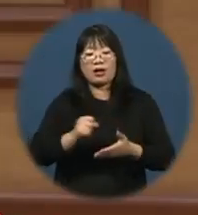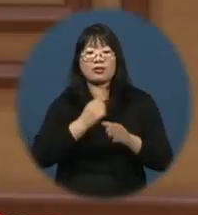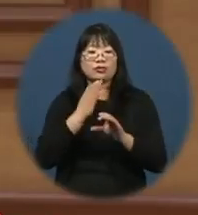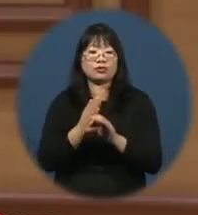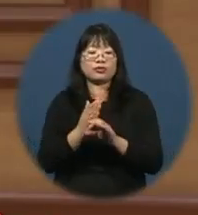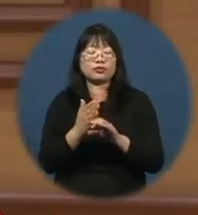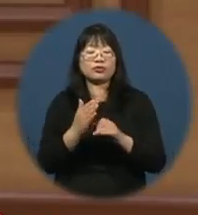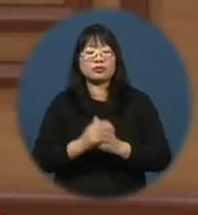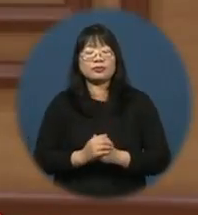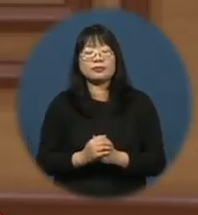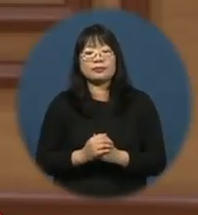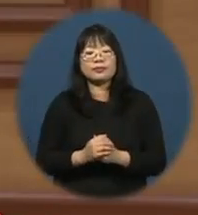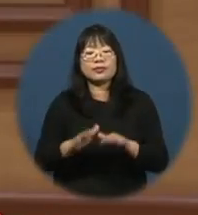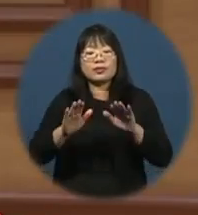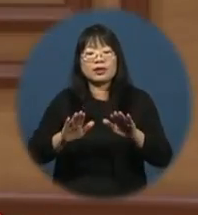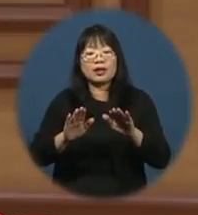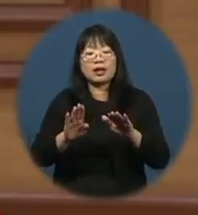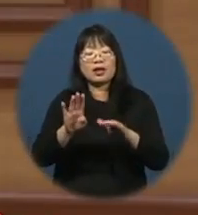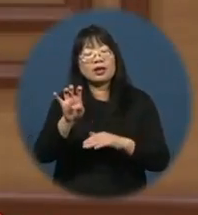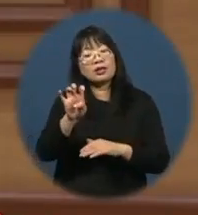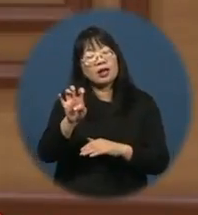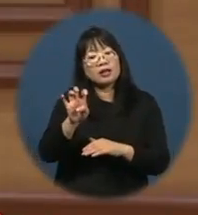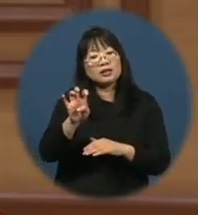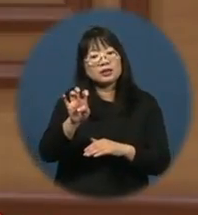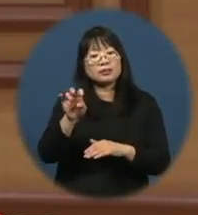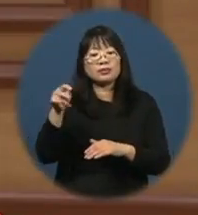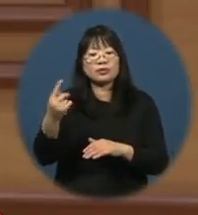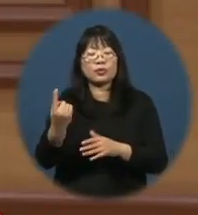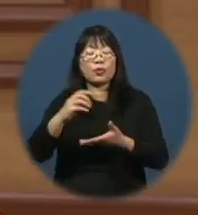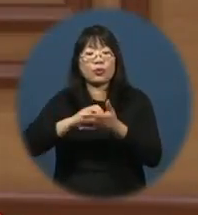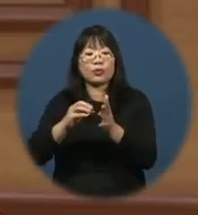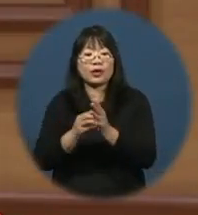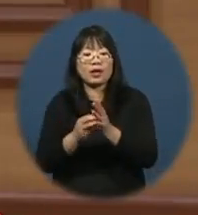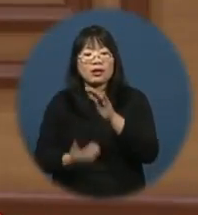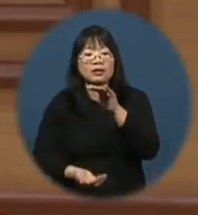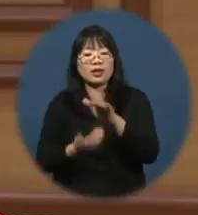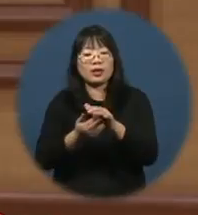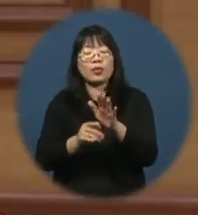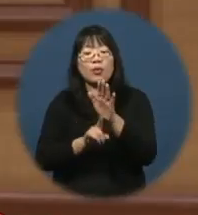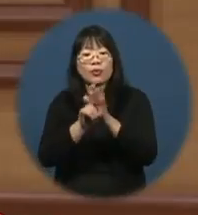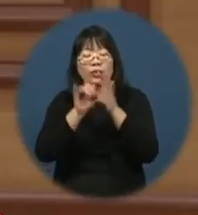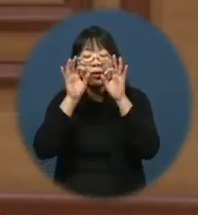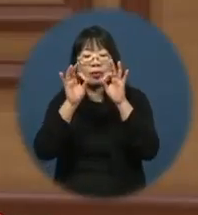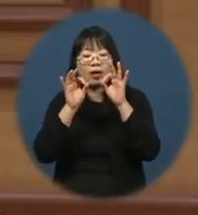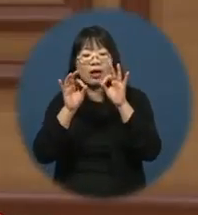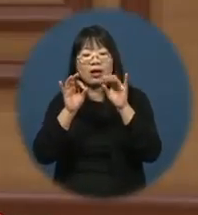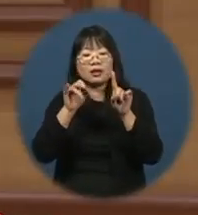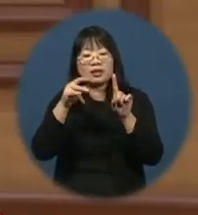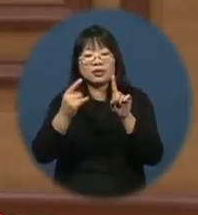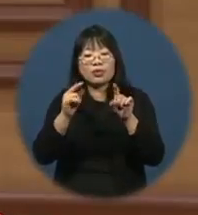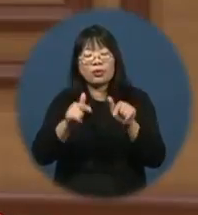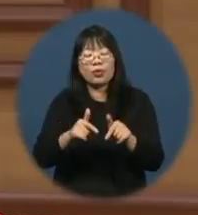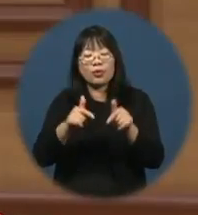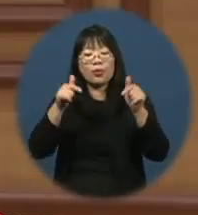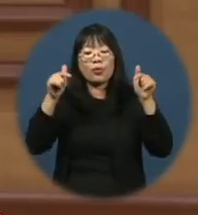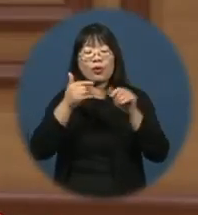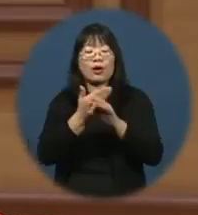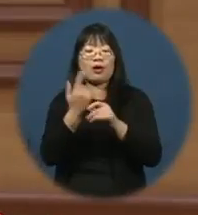때 현재 40도의 최고 온도가 1도씩 상승하면 그보다 훨씬